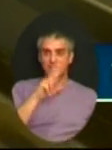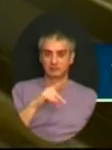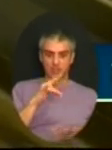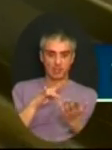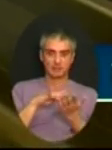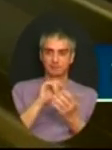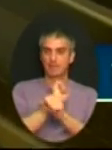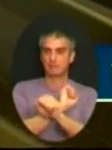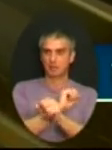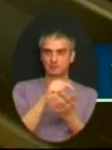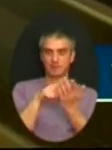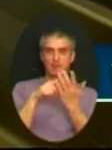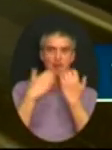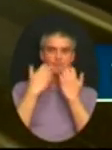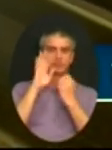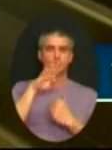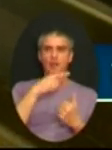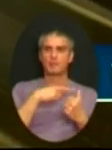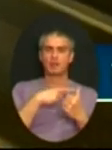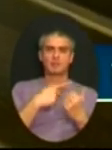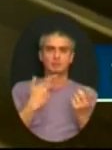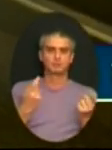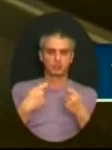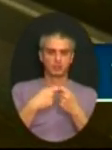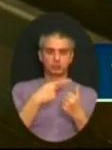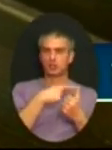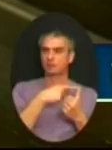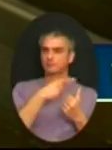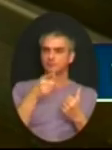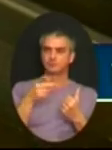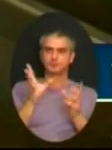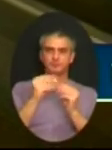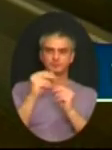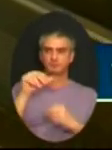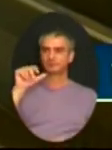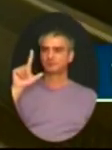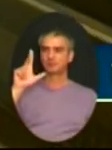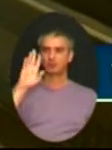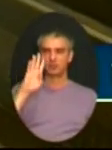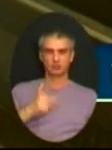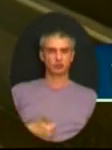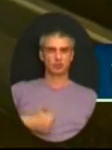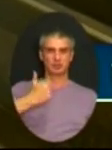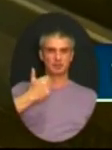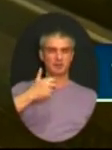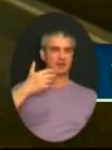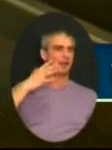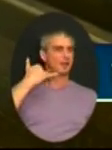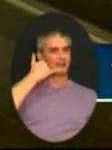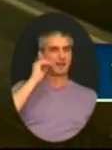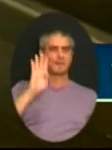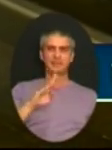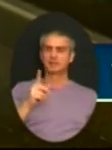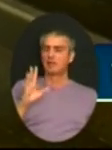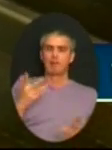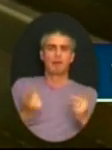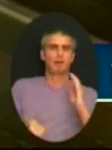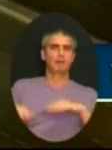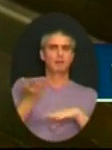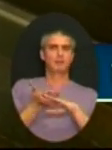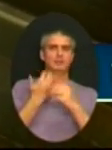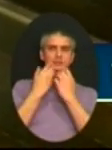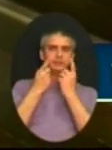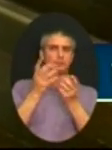כרגע במעצר בגלל פרשת 4000. הקשרים שלו עם אלוביץ' וראש הממשלה נתניהו. איך פתאום עלתה הפרשה